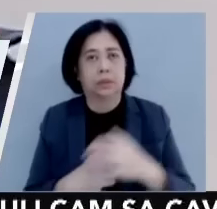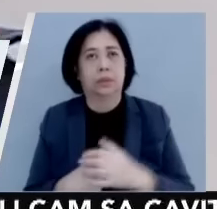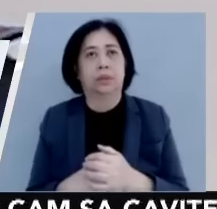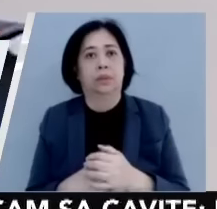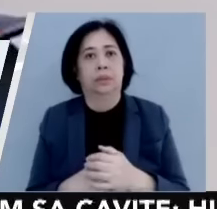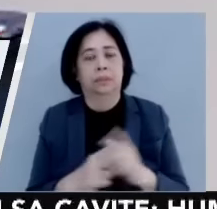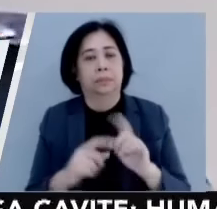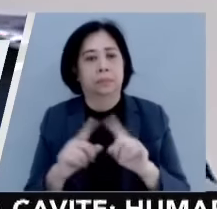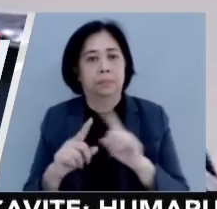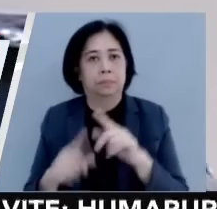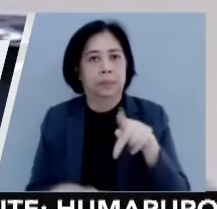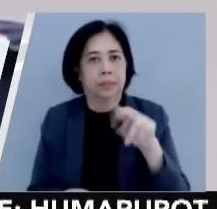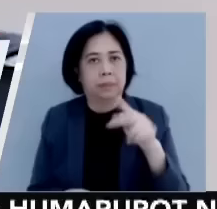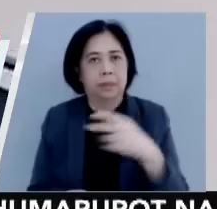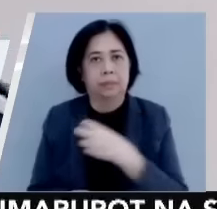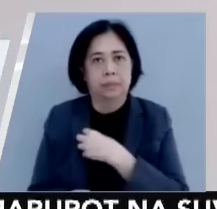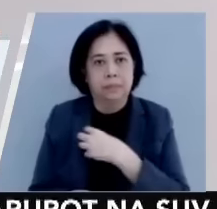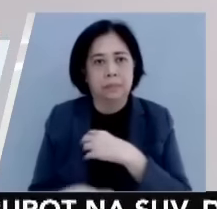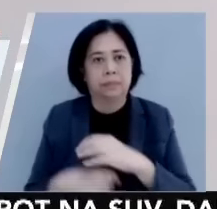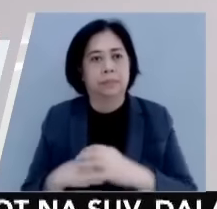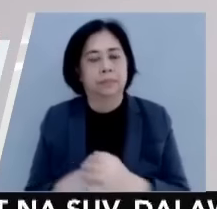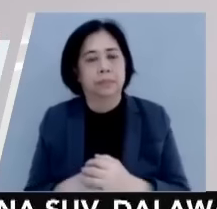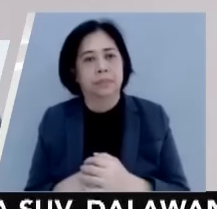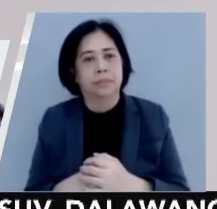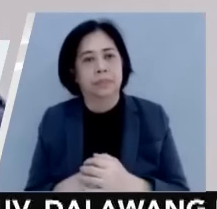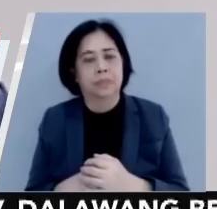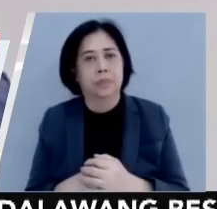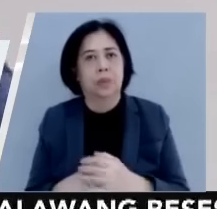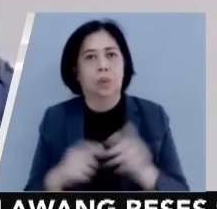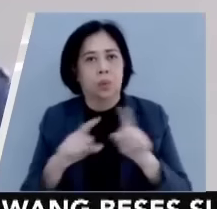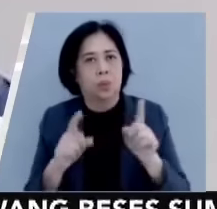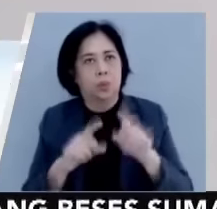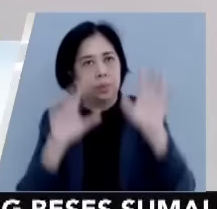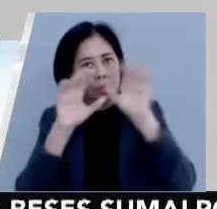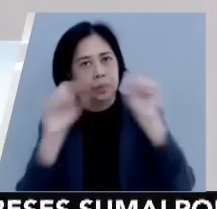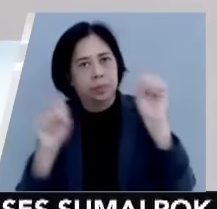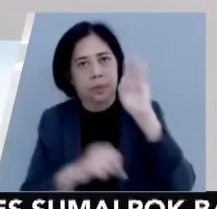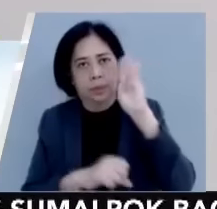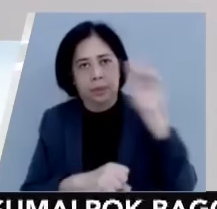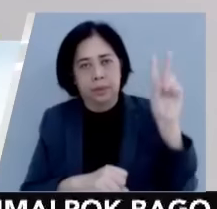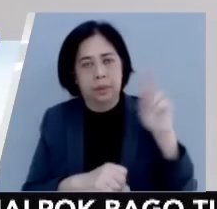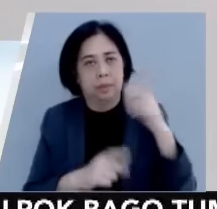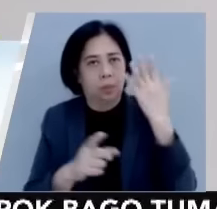PAP, of course, ating presidente, BBM, sa pagpadala niya ng